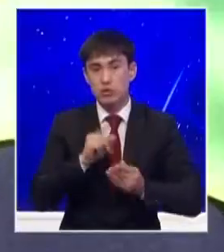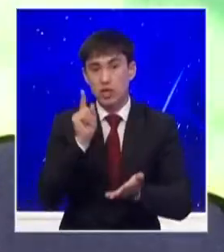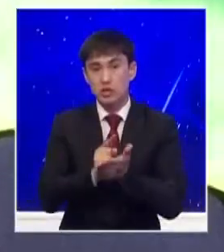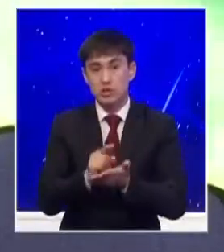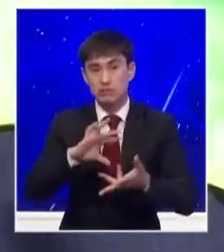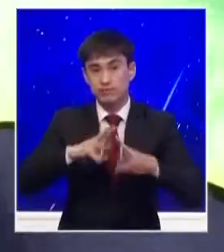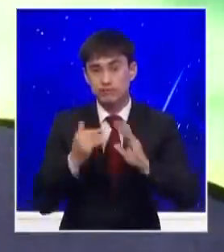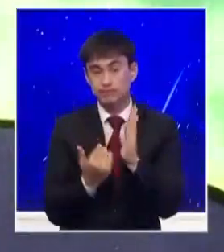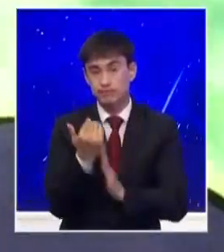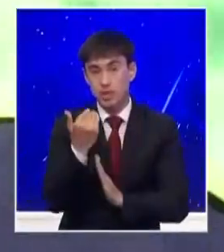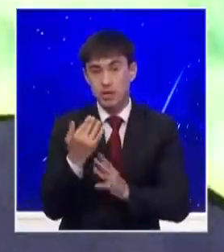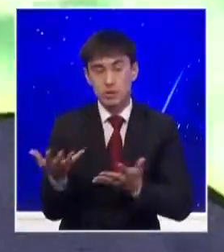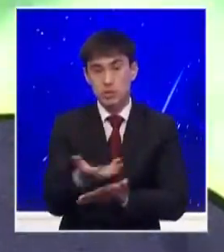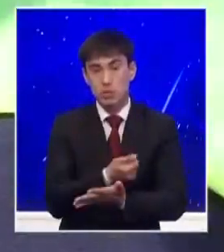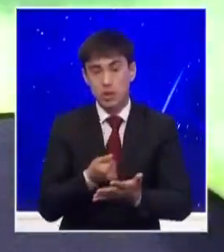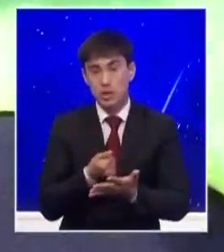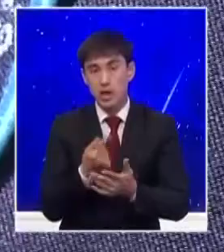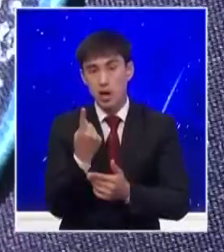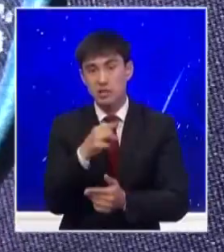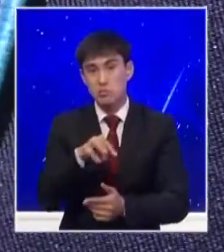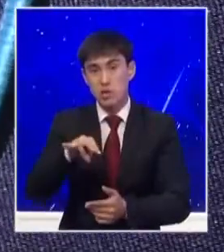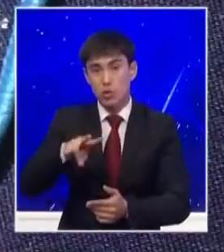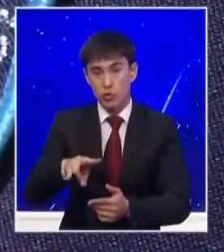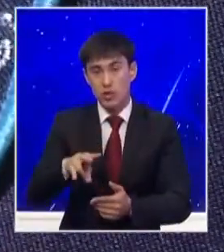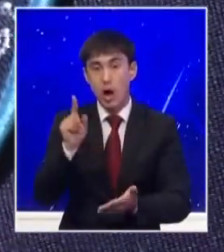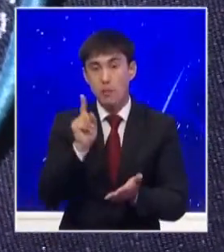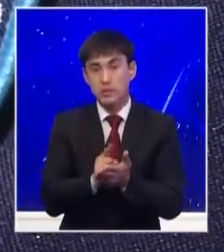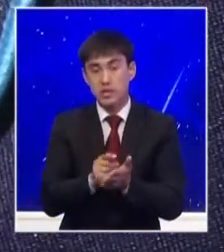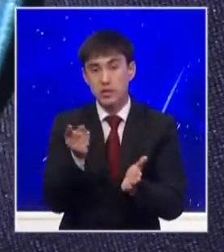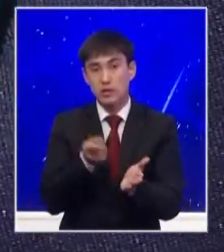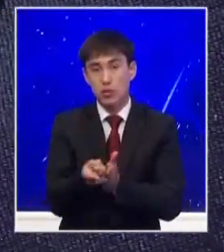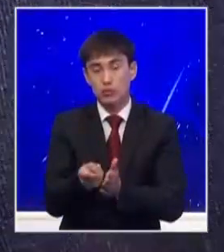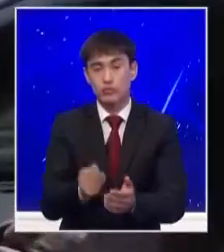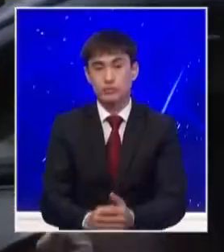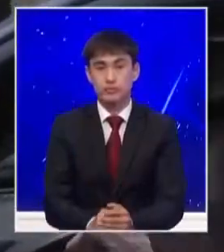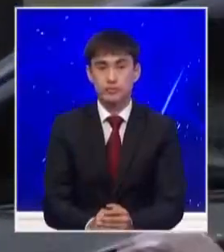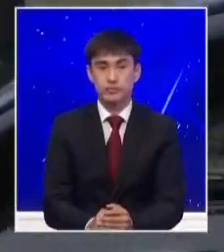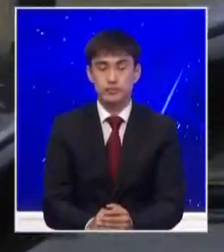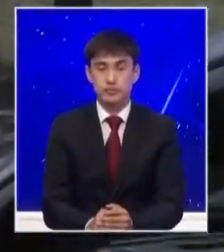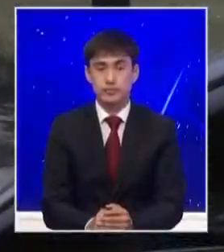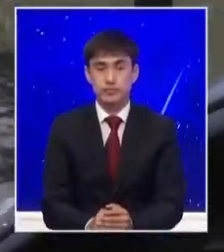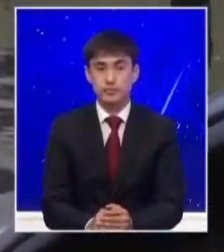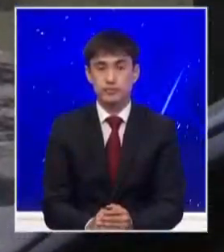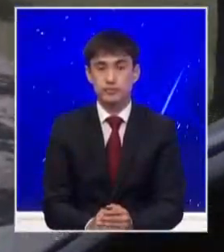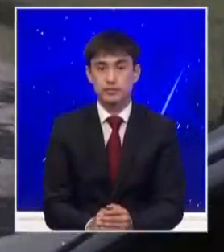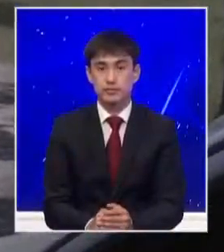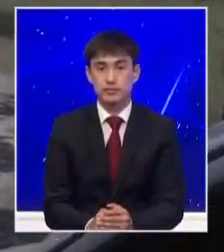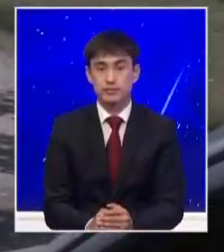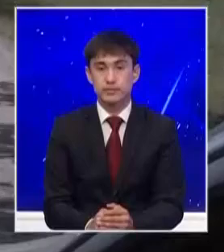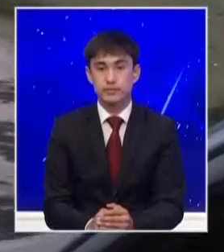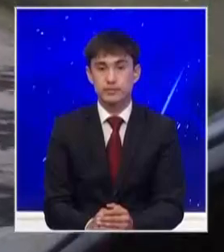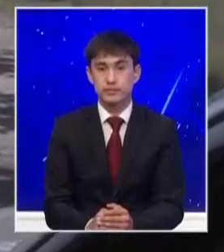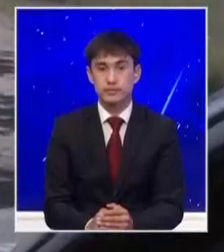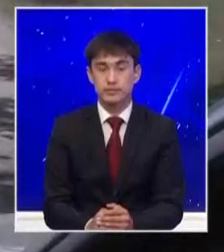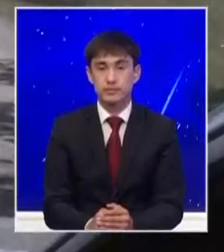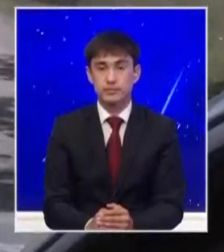свои результаты. Им удалось собрать порядка 1 миллиона обязательных налоговых сборов. Старший лейтенант Ибраимов. Можно